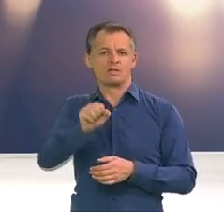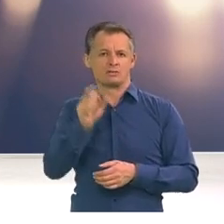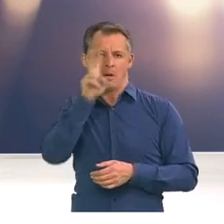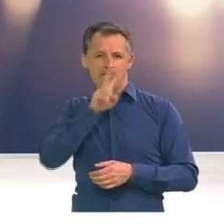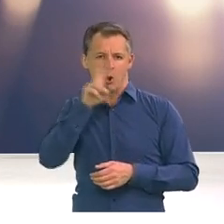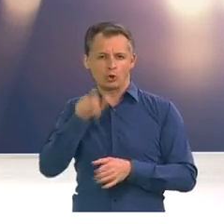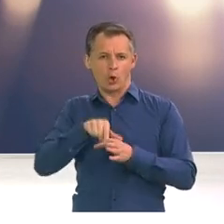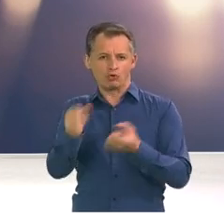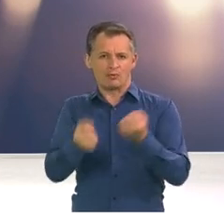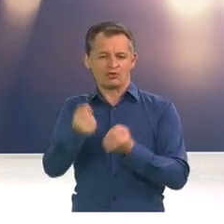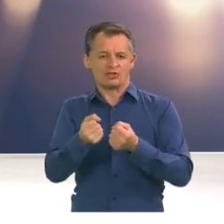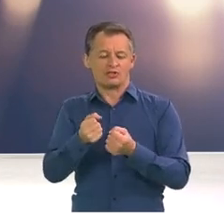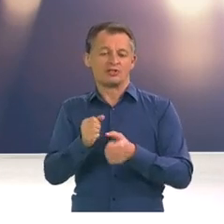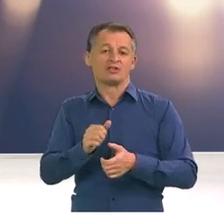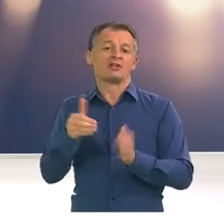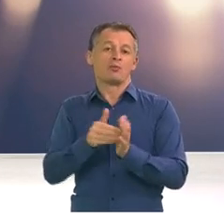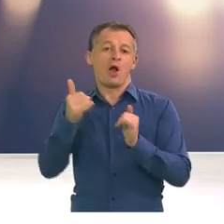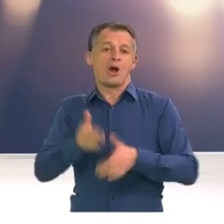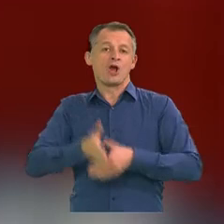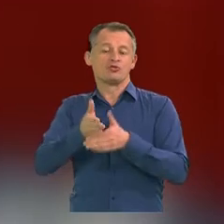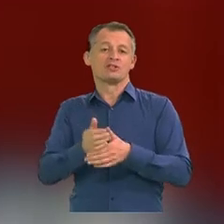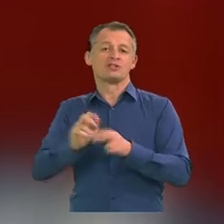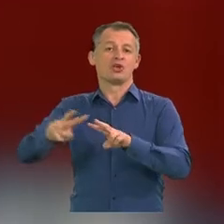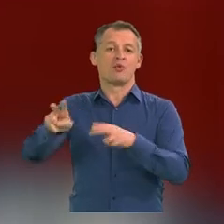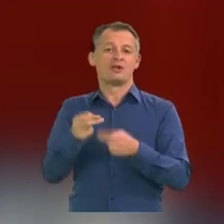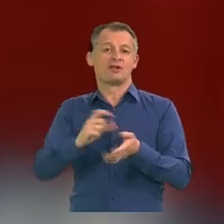ajute să-și recupereze permisul de conducere.